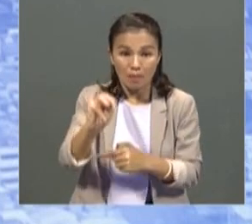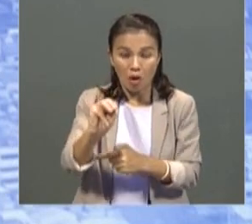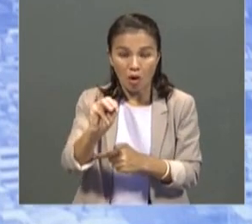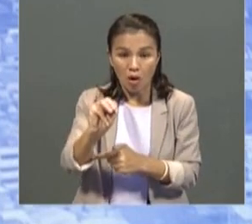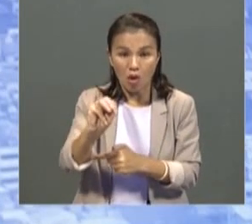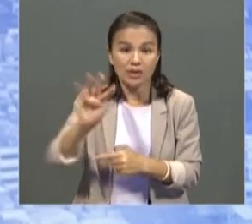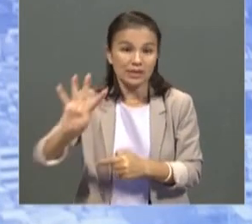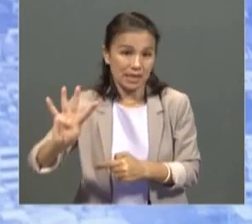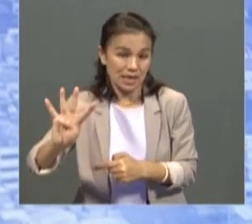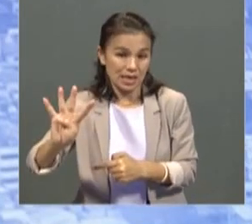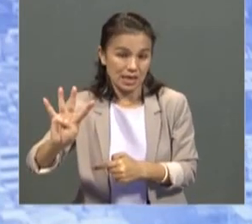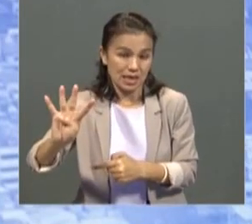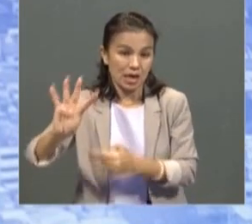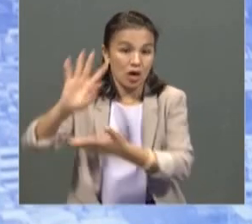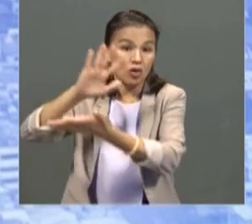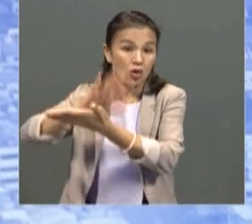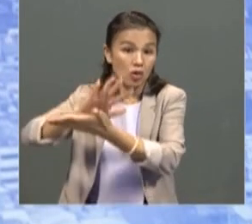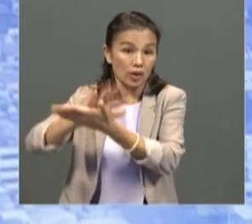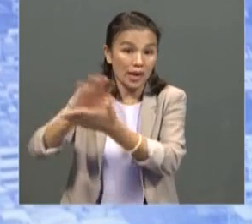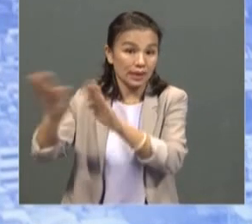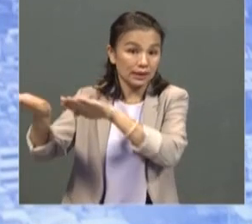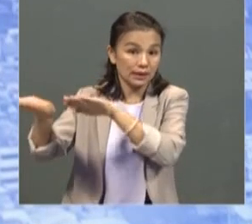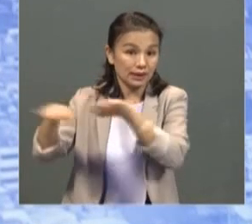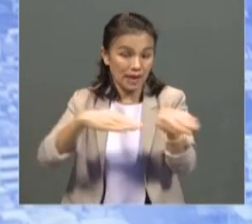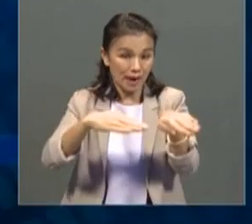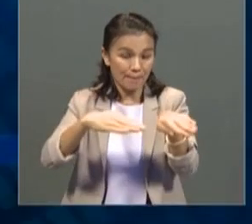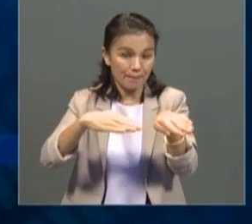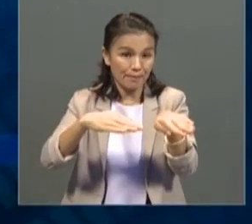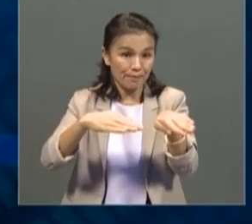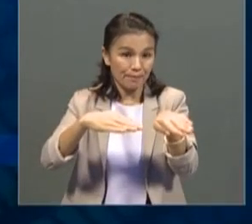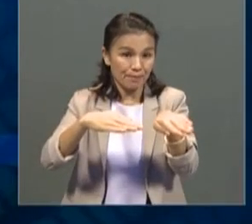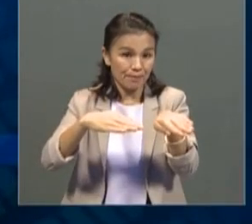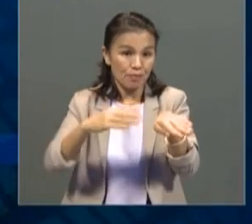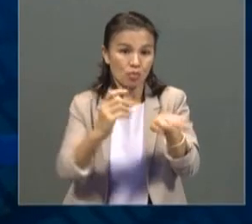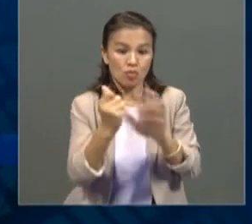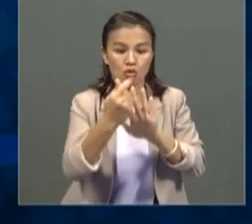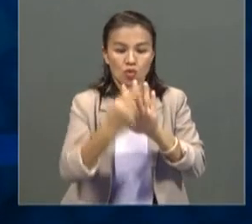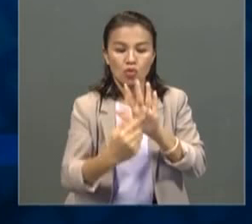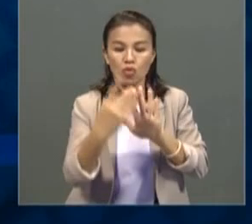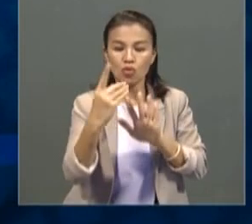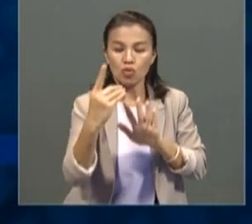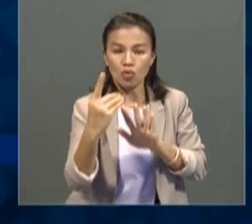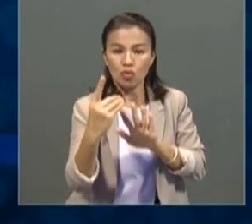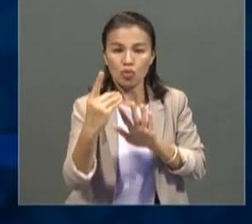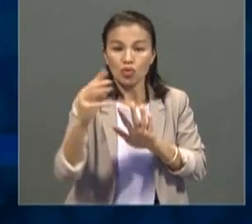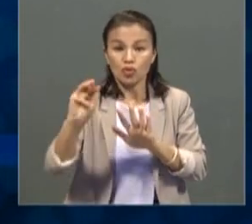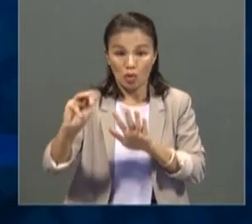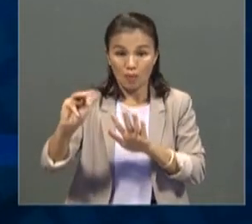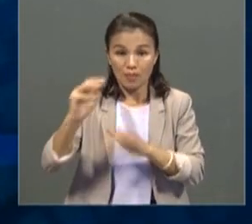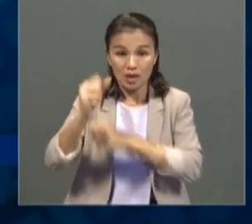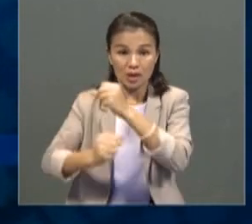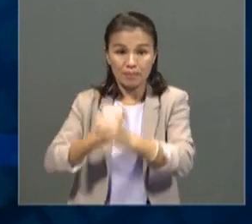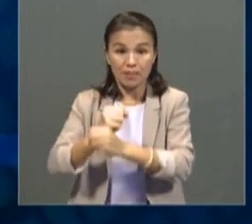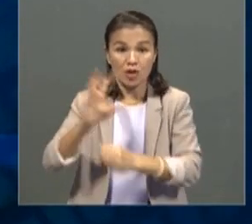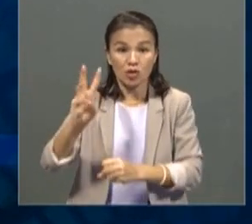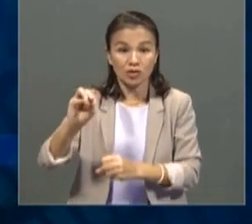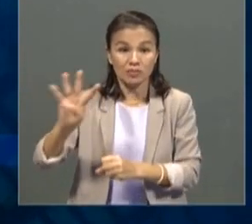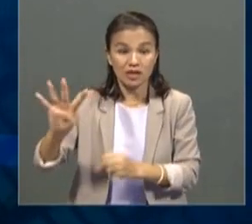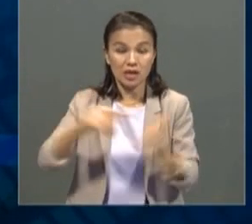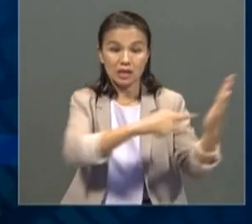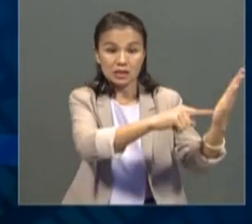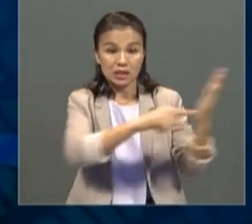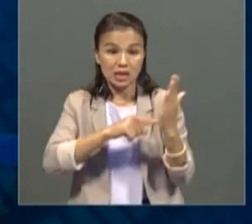ဒီအထက်တန်းအကြောင်းနေပေါ့နော်အထက်တန်းအကြောင်းဒီကိုရန်နေပေါ့ကိုရန်နဲ့ညီမ